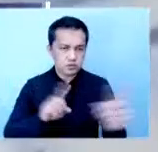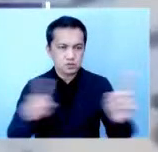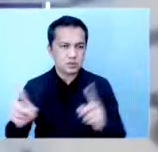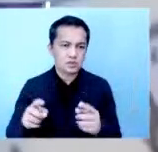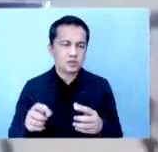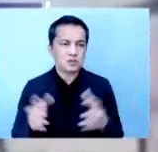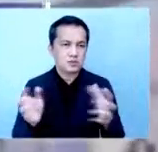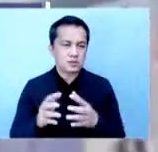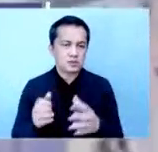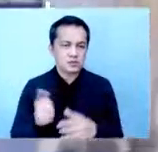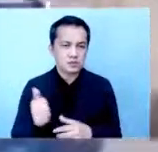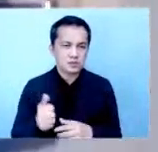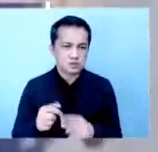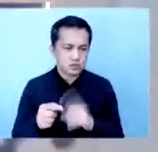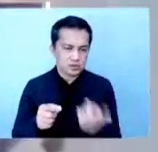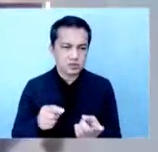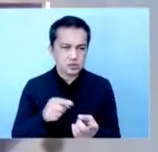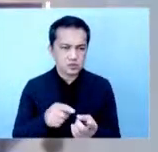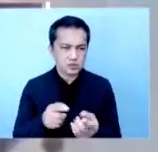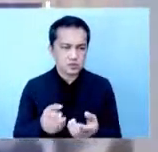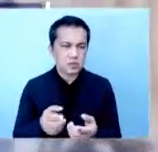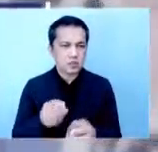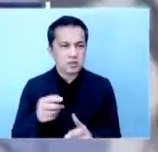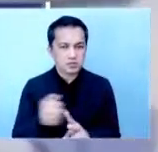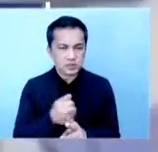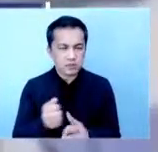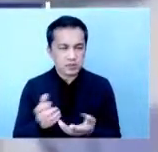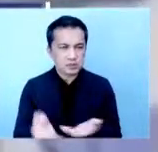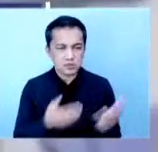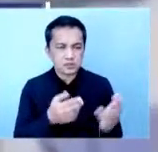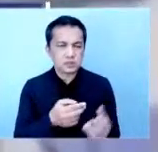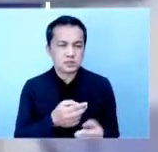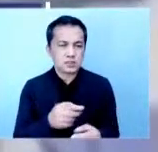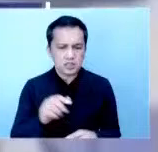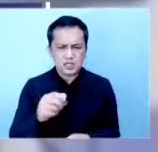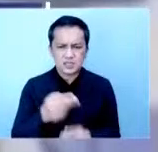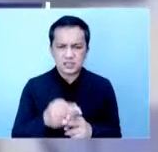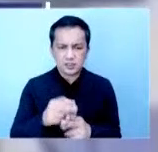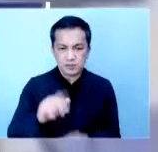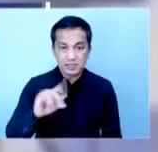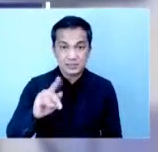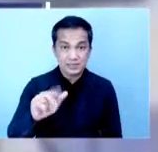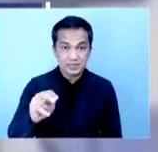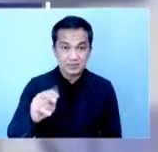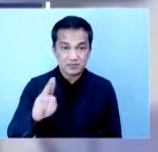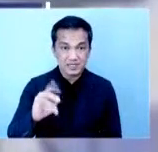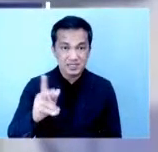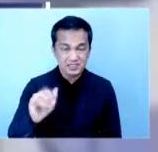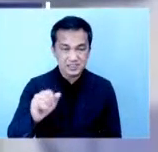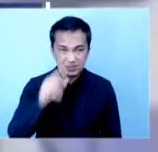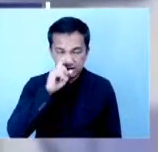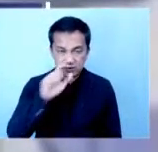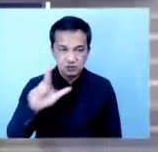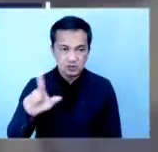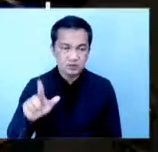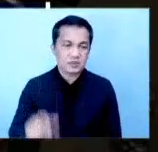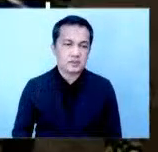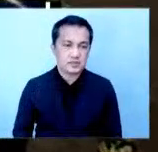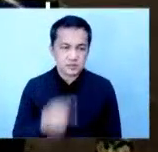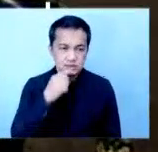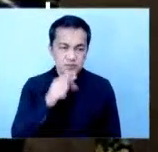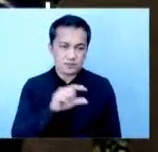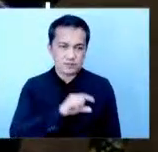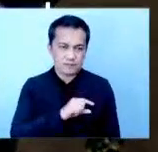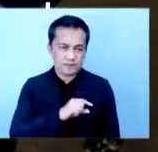nakipagrambulan. Critical ngayon ang biktima na kinilalang si Aldrin Bayani, 21 anyos. Ayon sa pulisya,